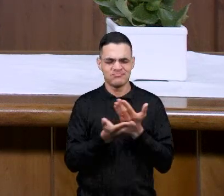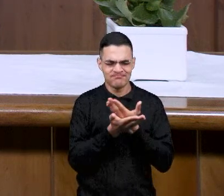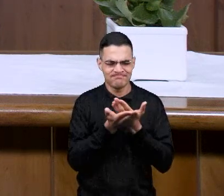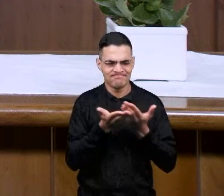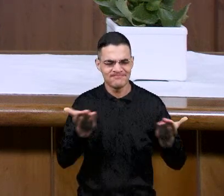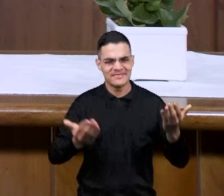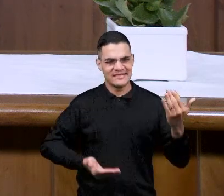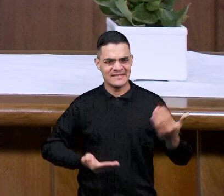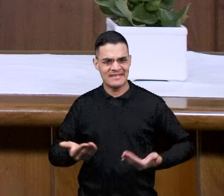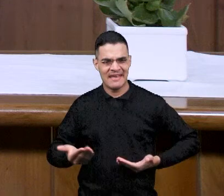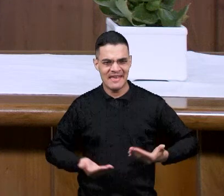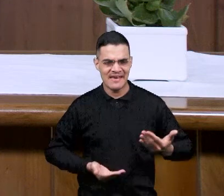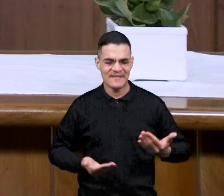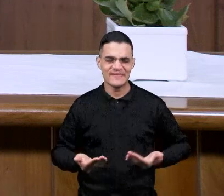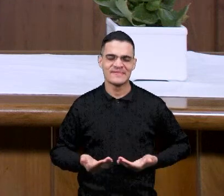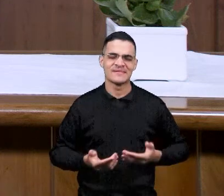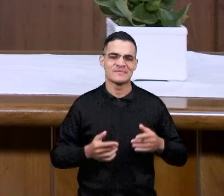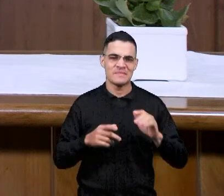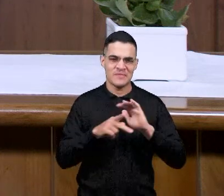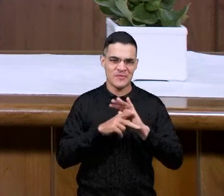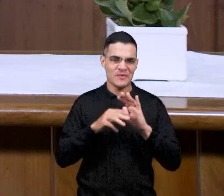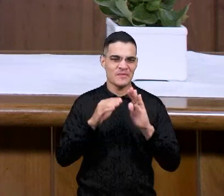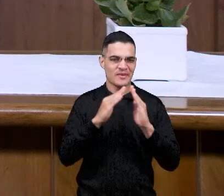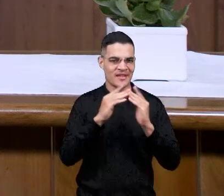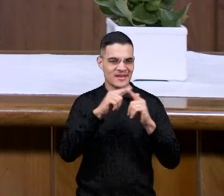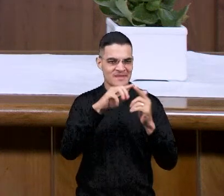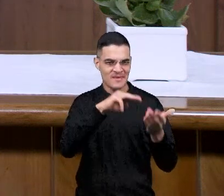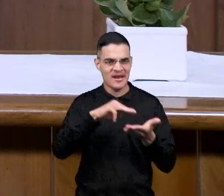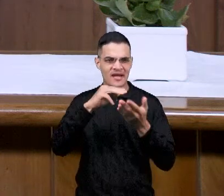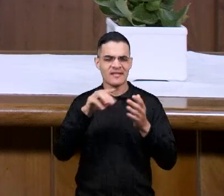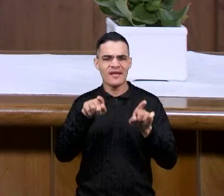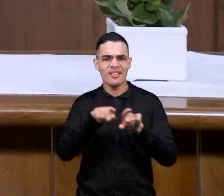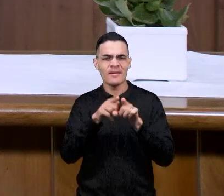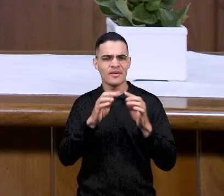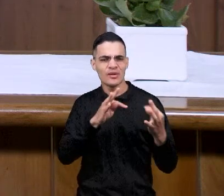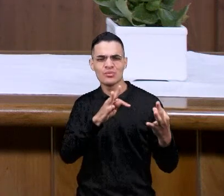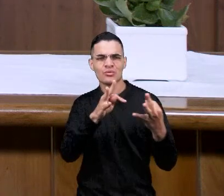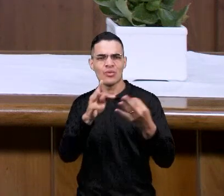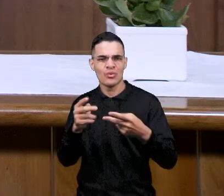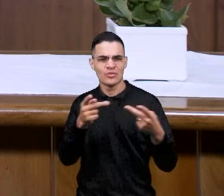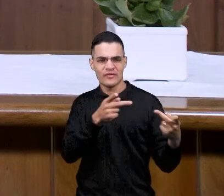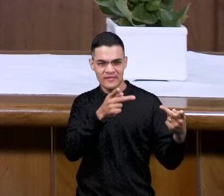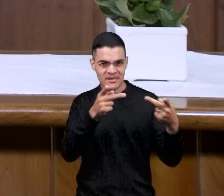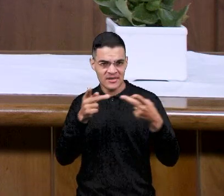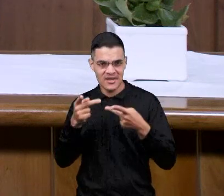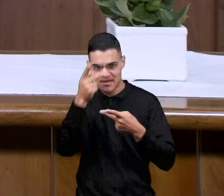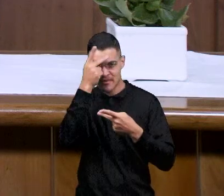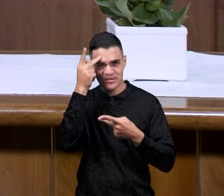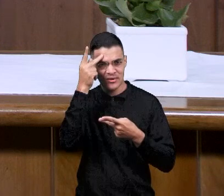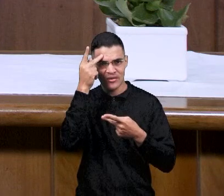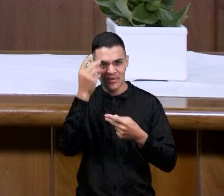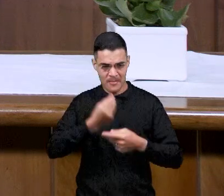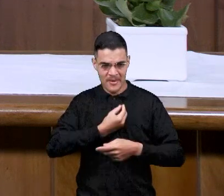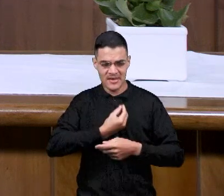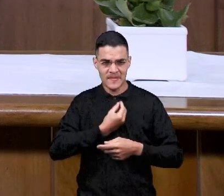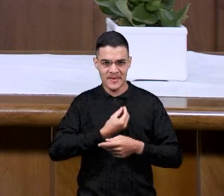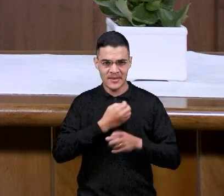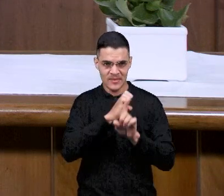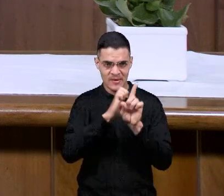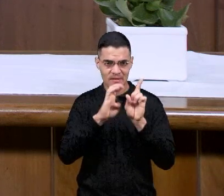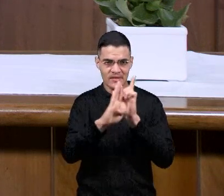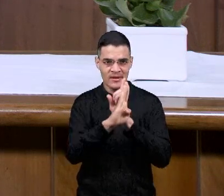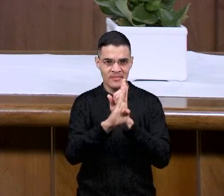frères et sœurs, les frères de l'Église chrétienne Maranatha qui nous assistent et tous les autres qui participent de cette école biblique dominicale de